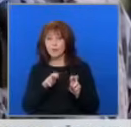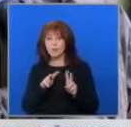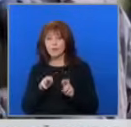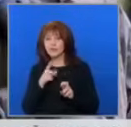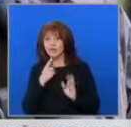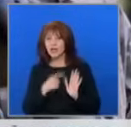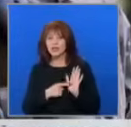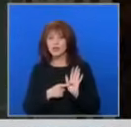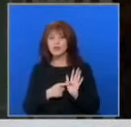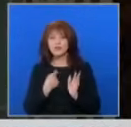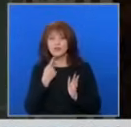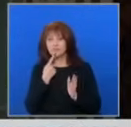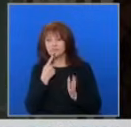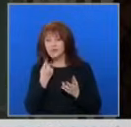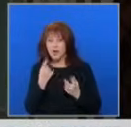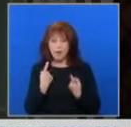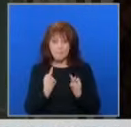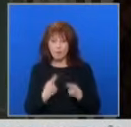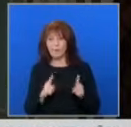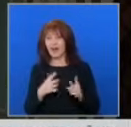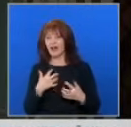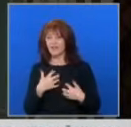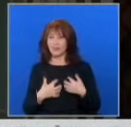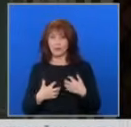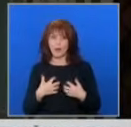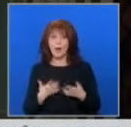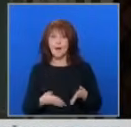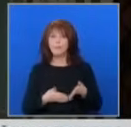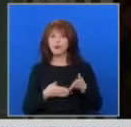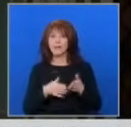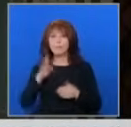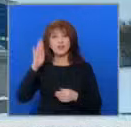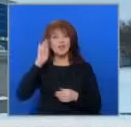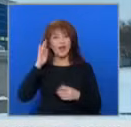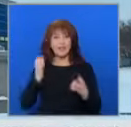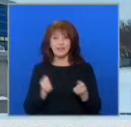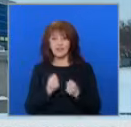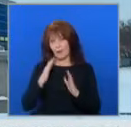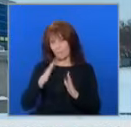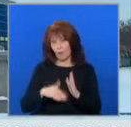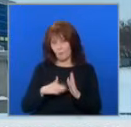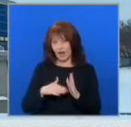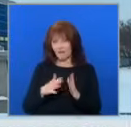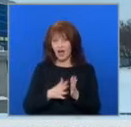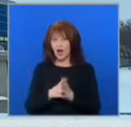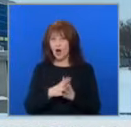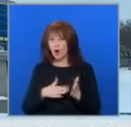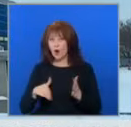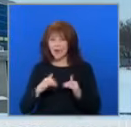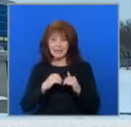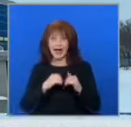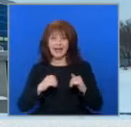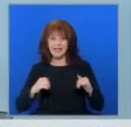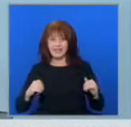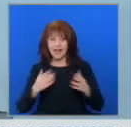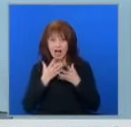промяна в настроенията в украинското общество. Подкрепящите военните действия са значително по-малко. Нацията е по-разединена.